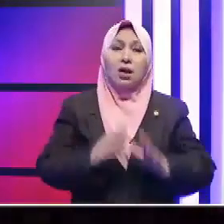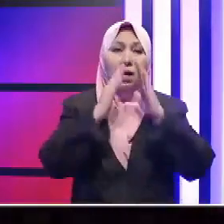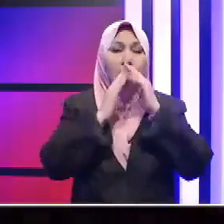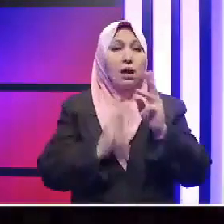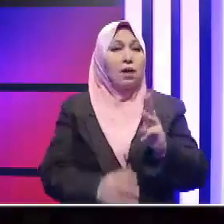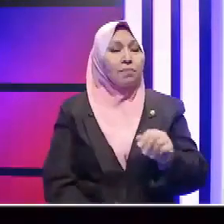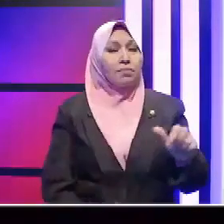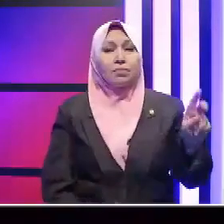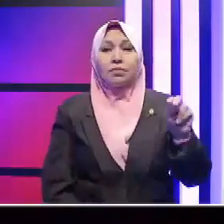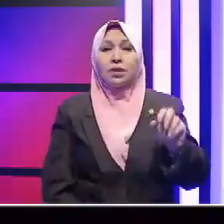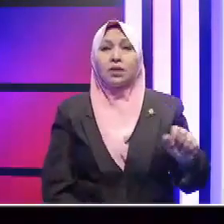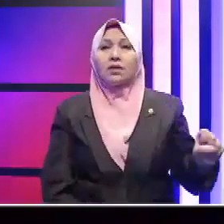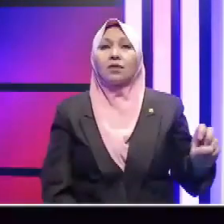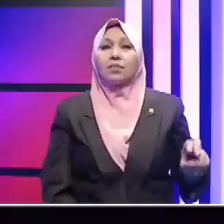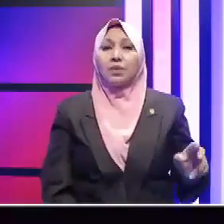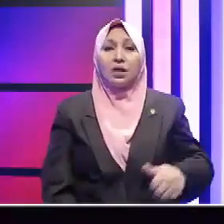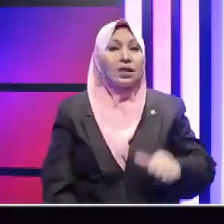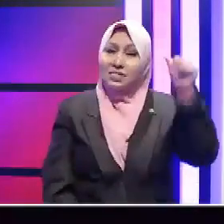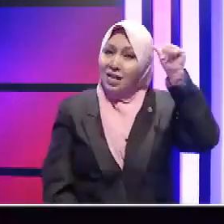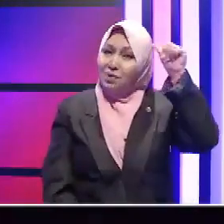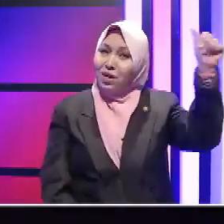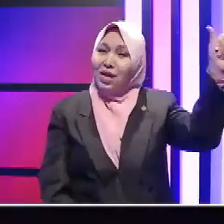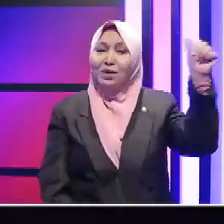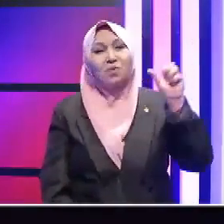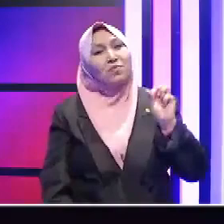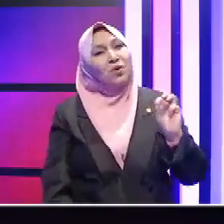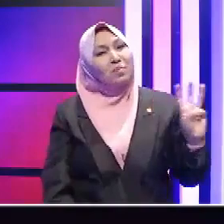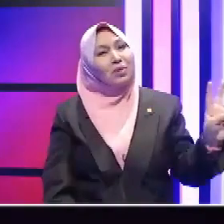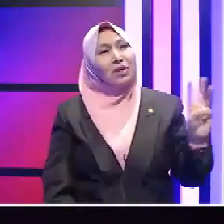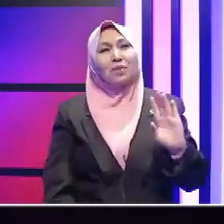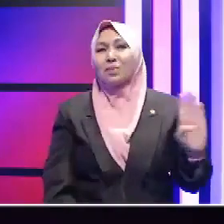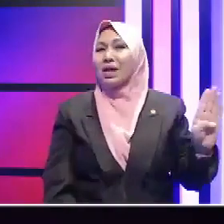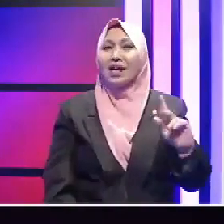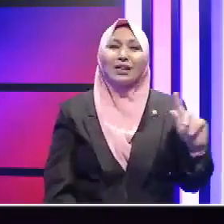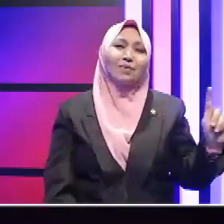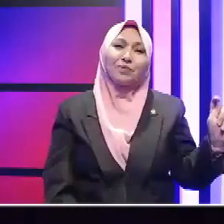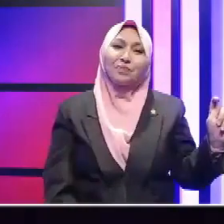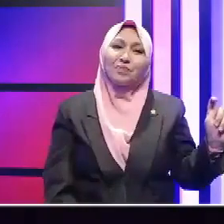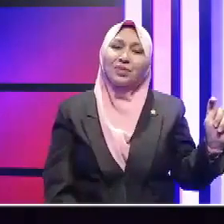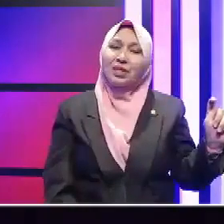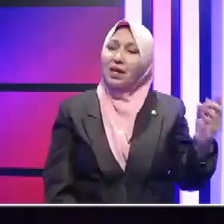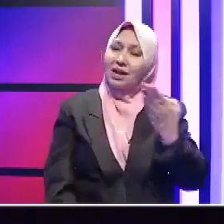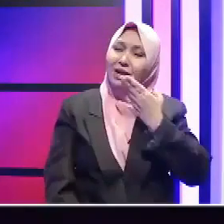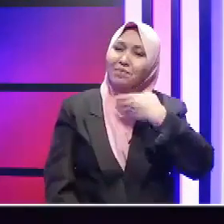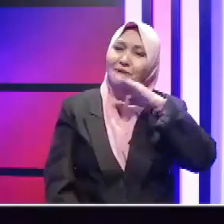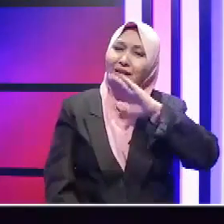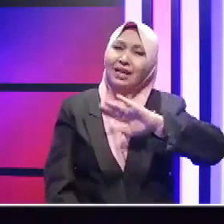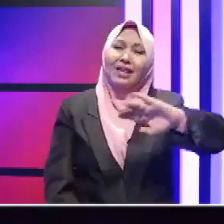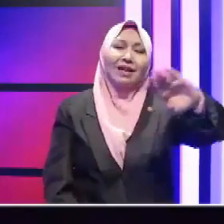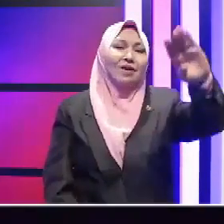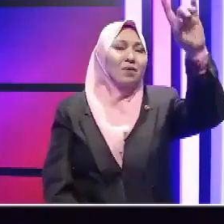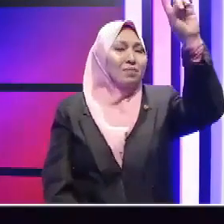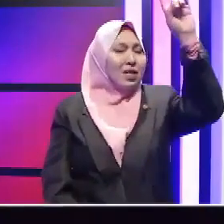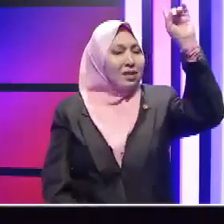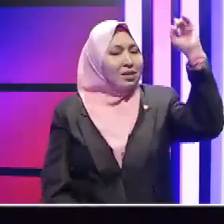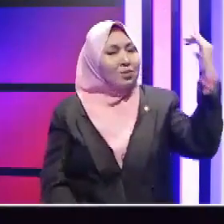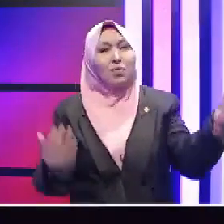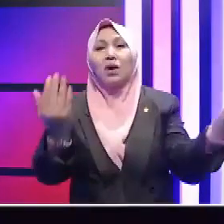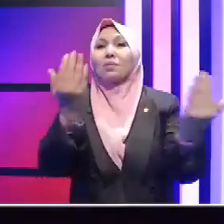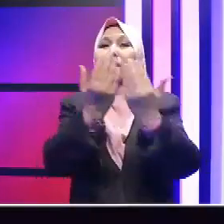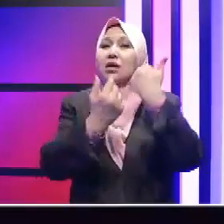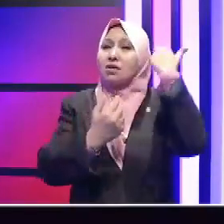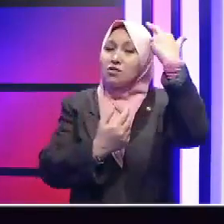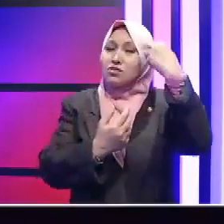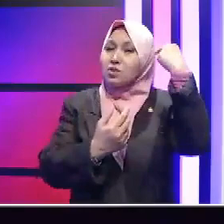hai hai hai Hai assalamualaikum warahmatullahi wabarakatuh Alhamdulillahirobbil alamin washolatu wassalamu